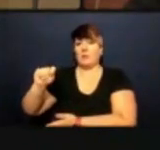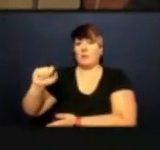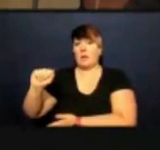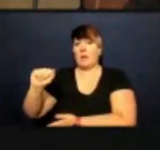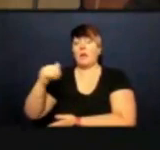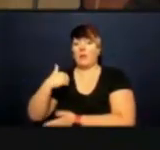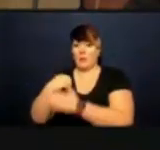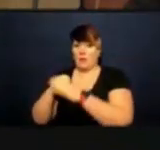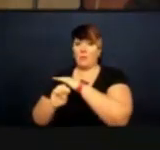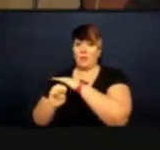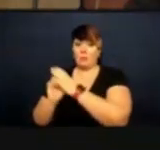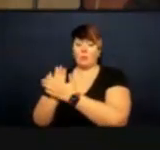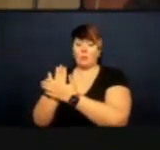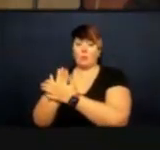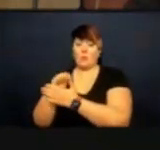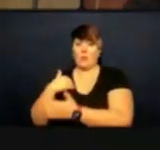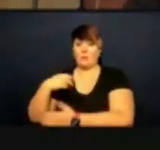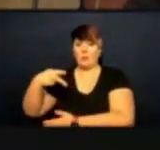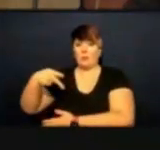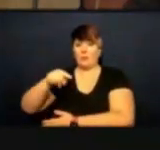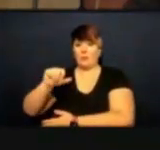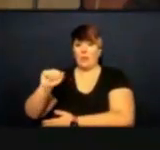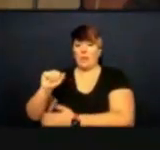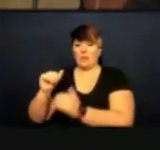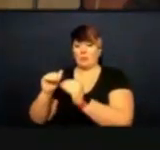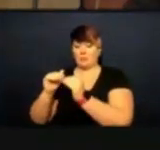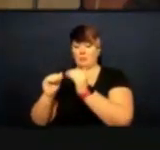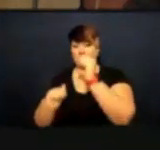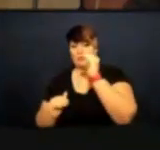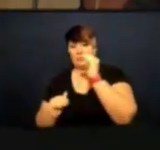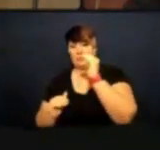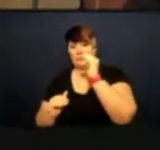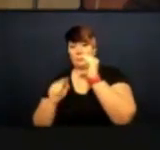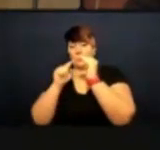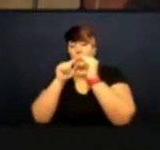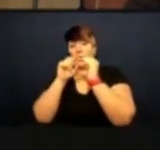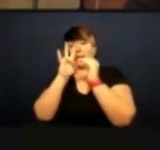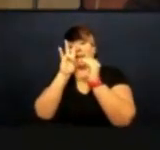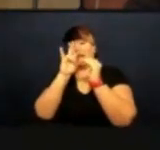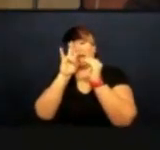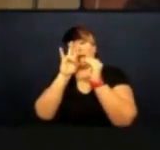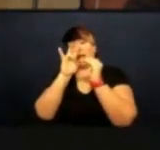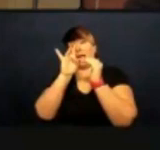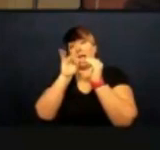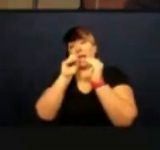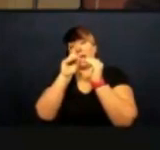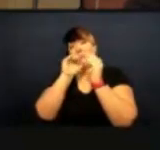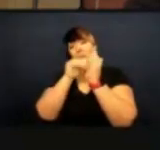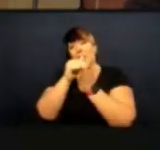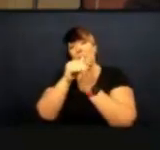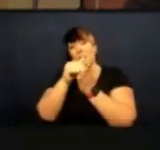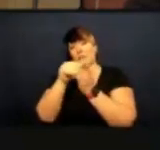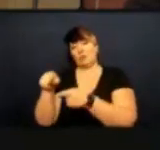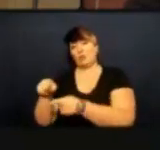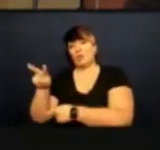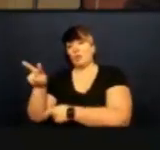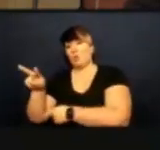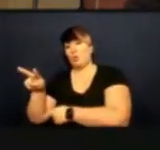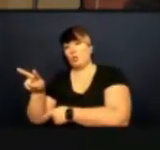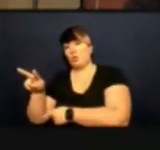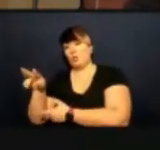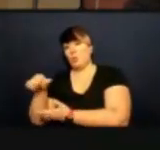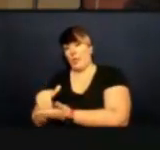Na changamoto kuu ambalo limeibuka ni kuwa tunaona baadhi ya shule hizi hazina fedha za kutosha